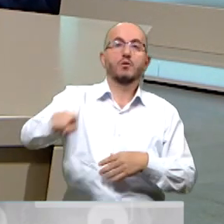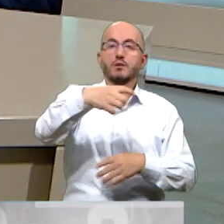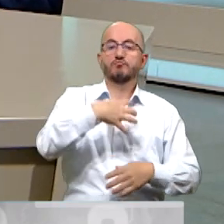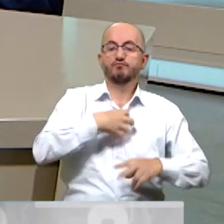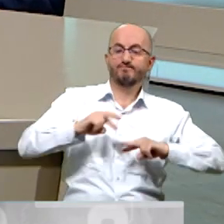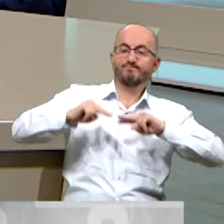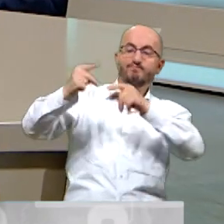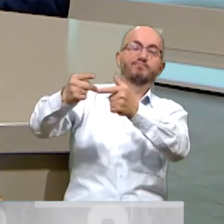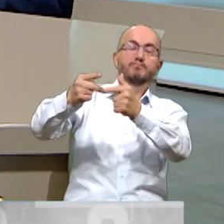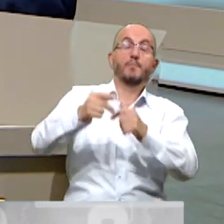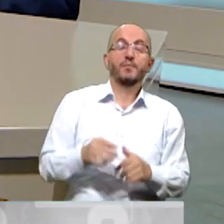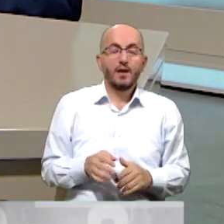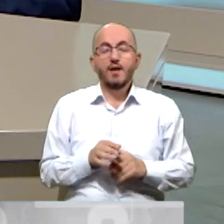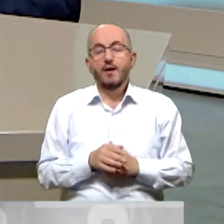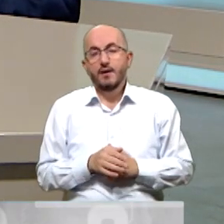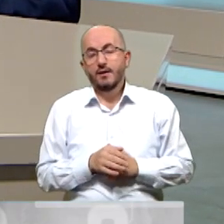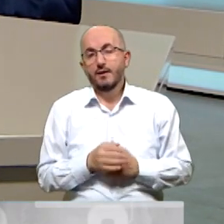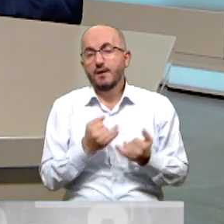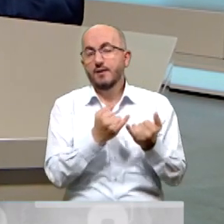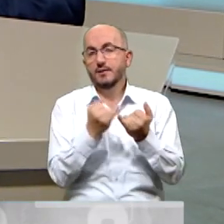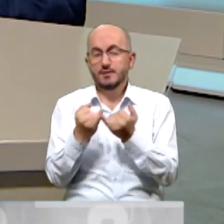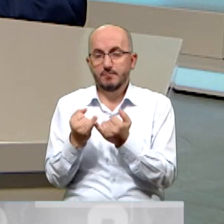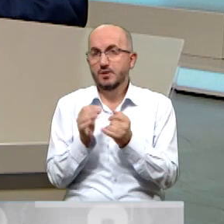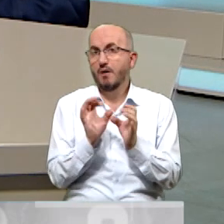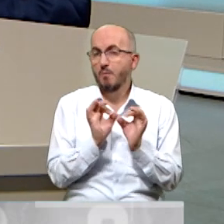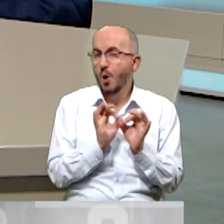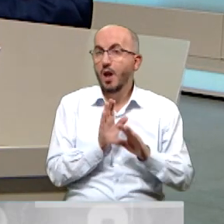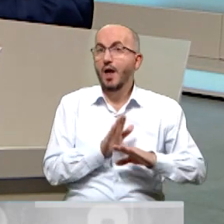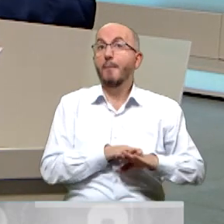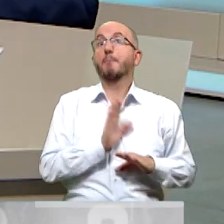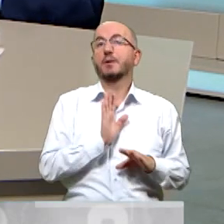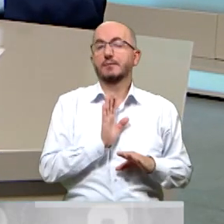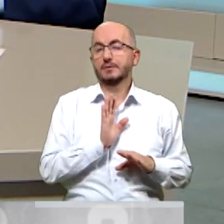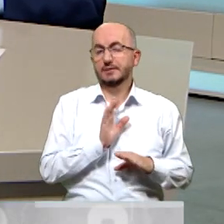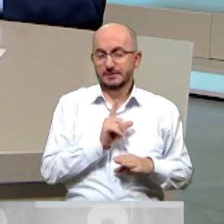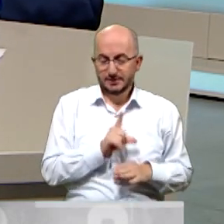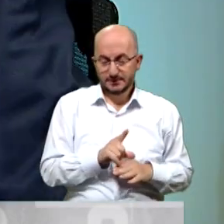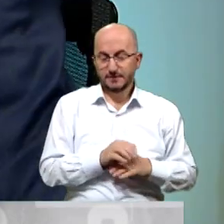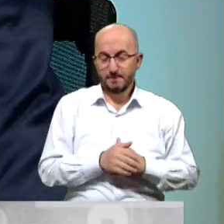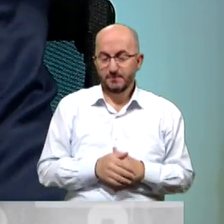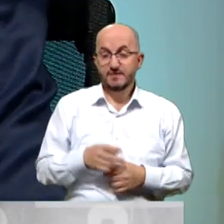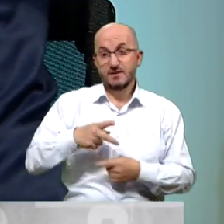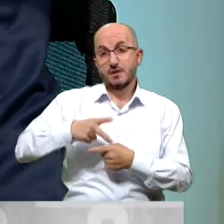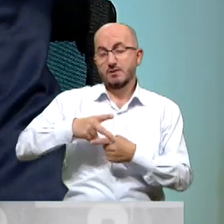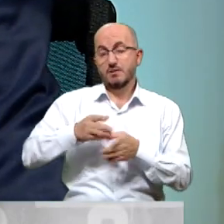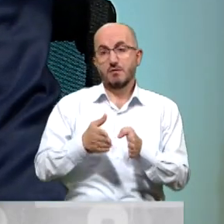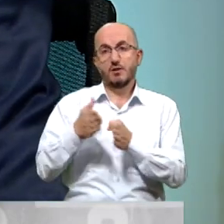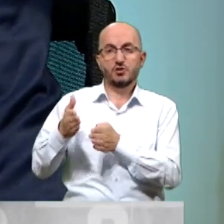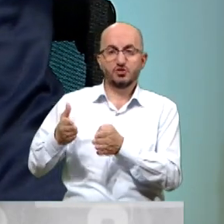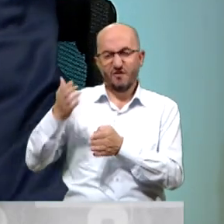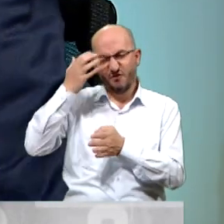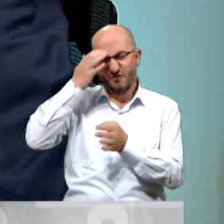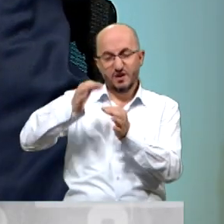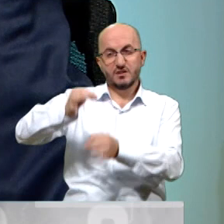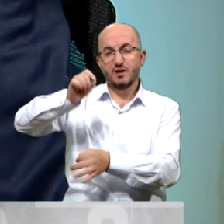mülkiyetine geçirilir. Bu bakımdan kardeşlerimiz böyle yapmasalar yapmamaları gerekir. Zekatlarını ayrıca